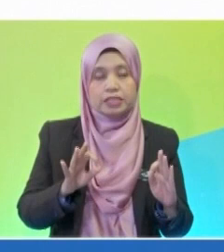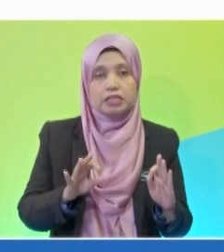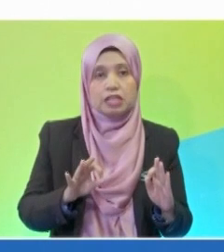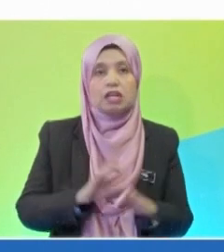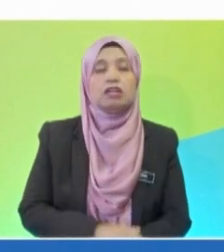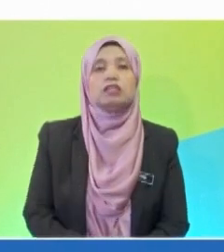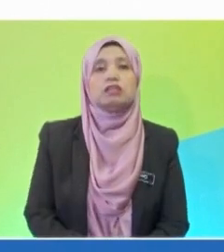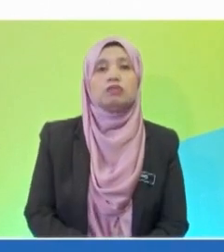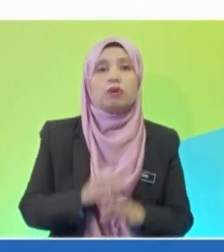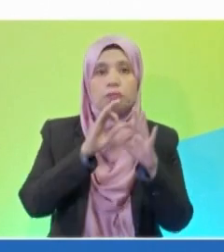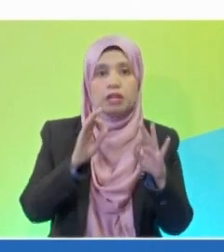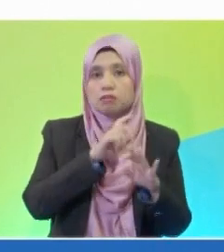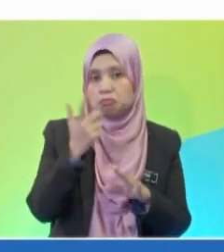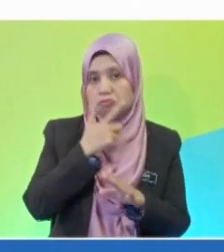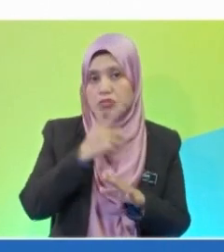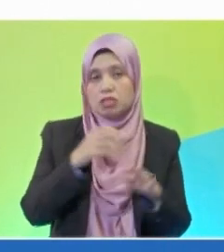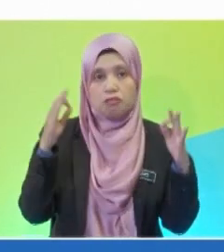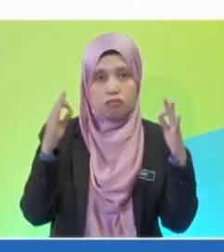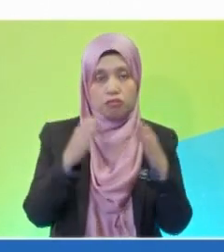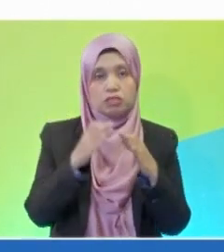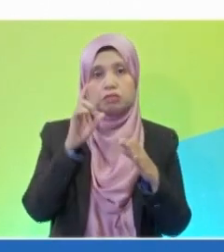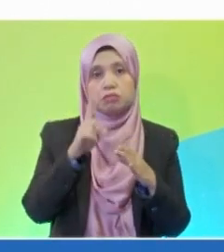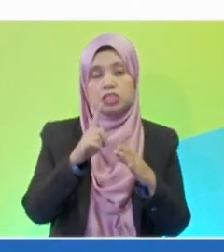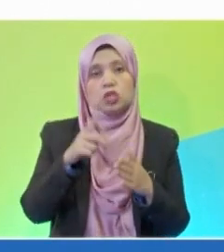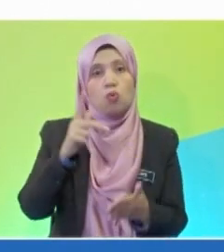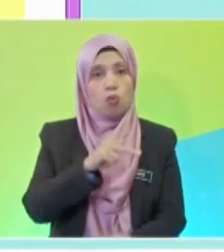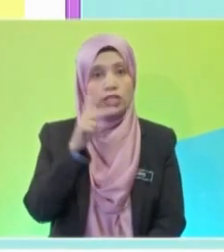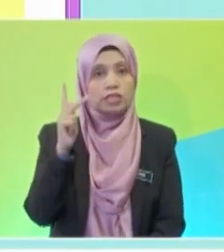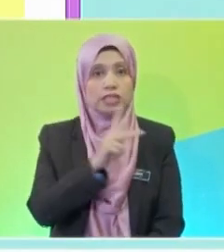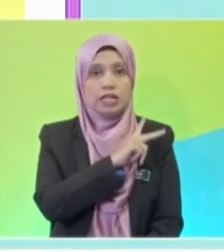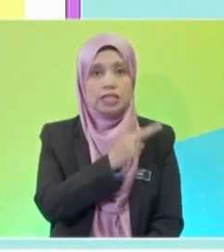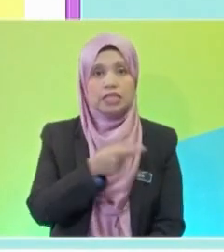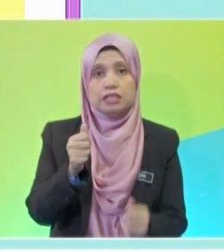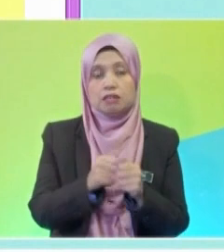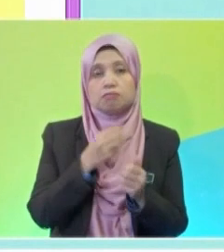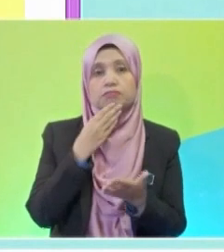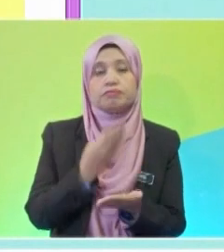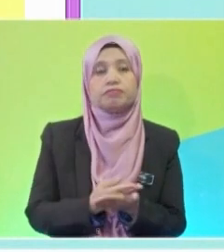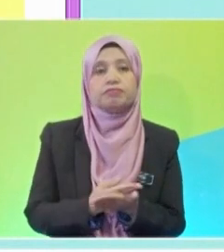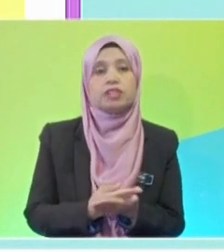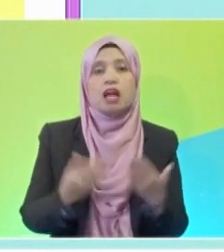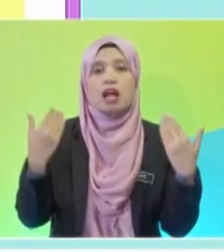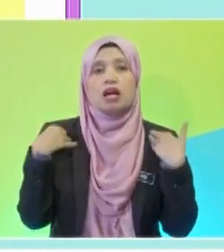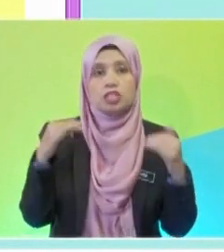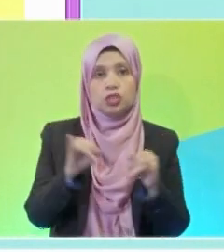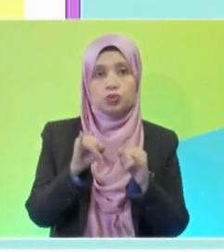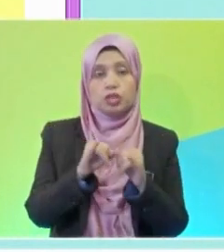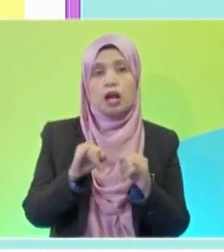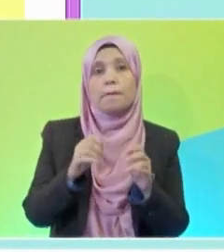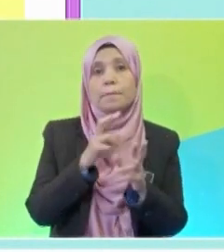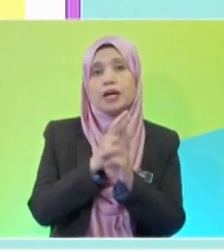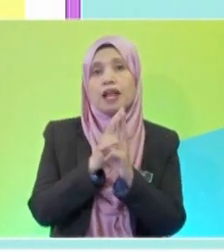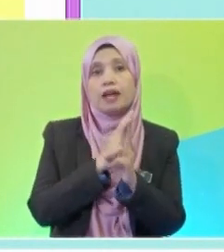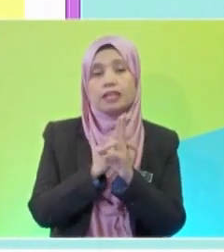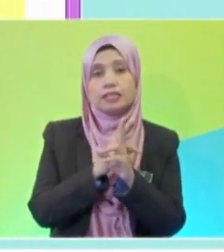ni cikgu tak nak fokus sangat, awak dah kena kuasai dengan baik. Okey, seterusnya adalah ada juga pelarasan. Bila melibatkan